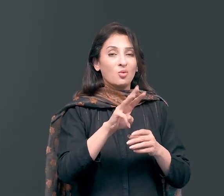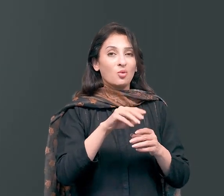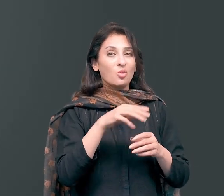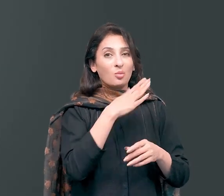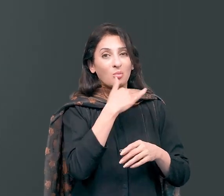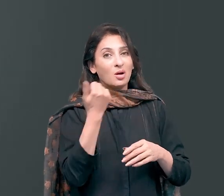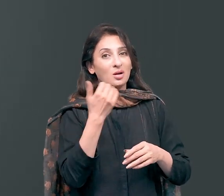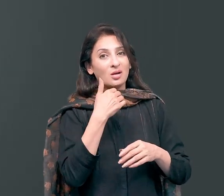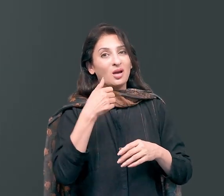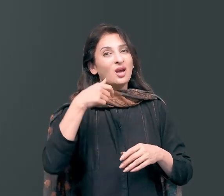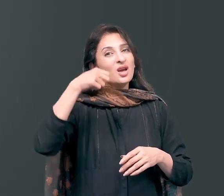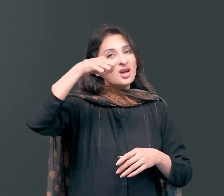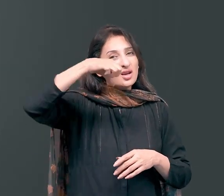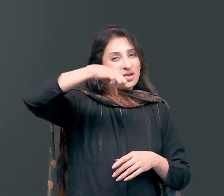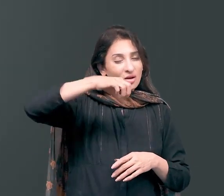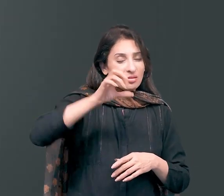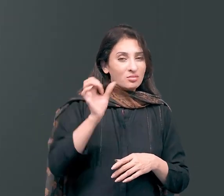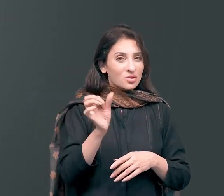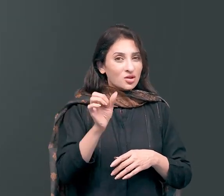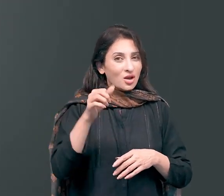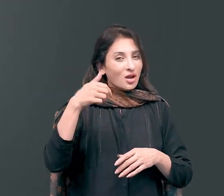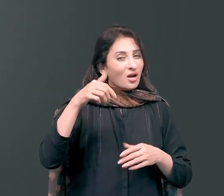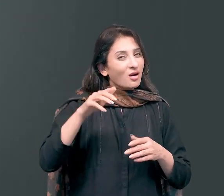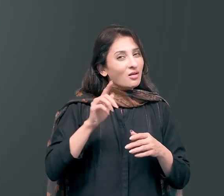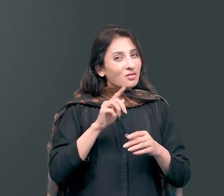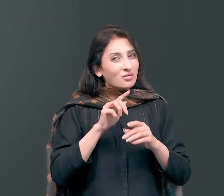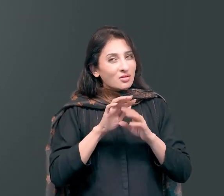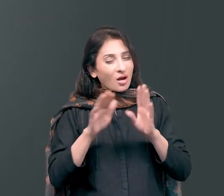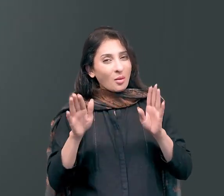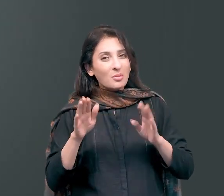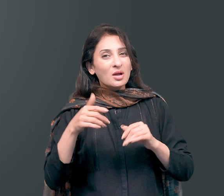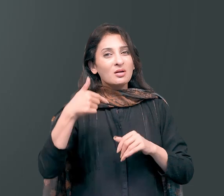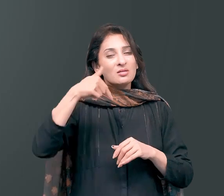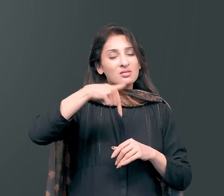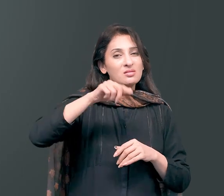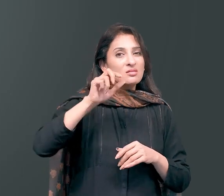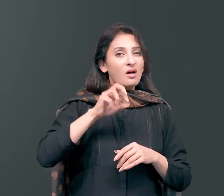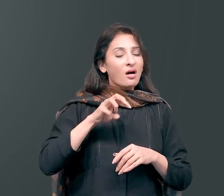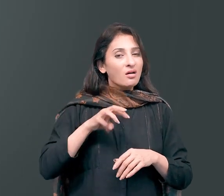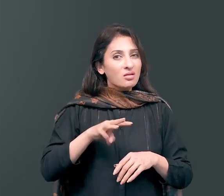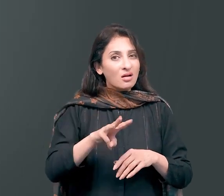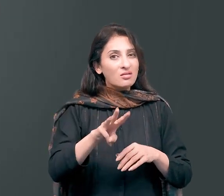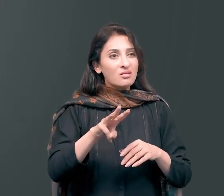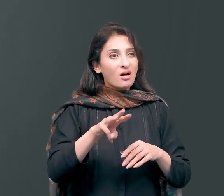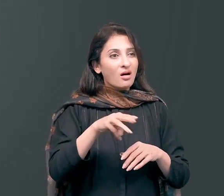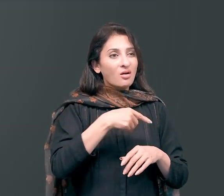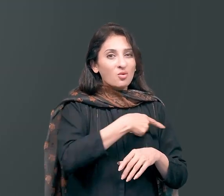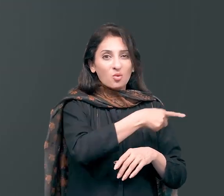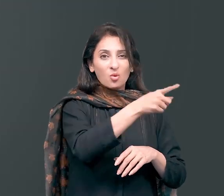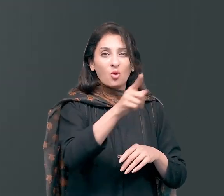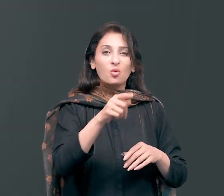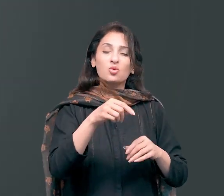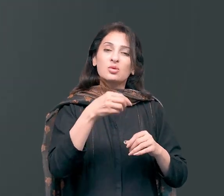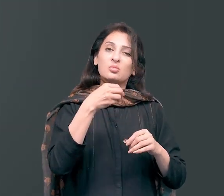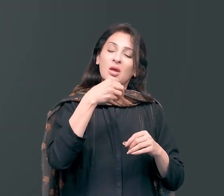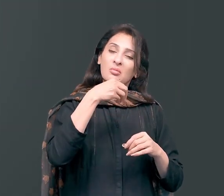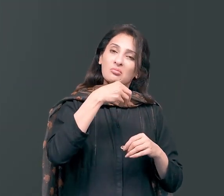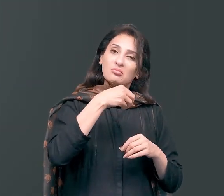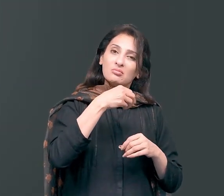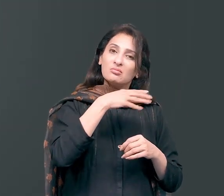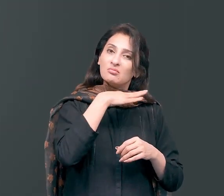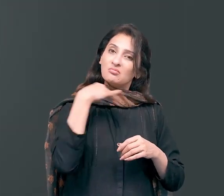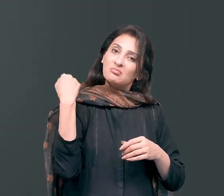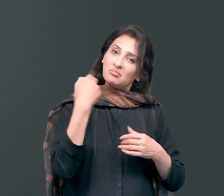مرے، 6 یا 7,000 مسلمان مرے۔ کلکتہ میں بھی آبادی اس وقت ہندوؤں کی زیادہ